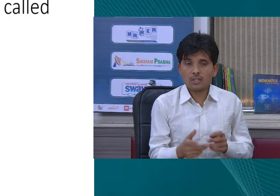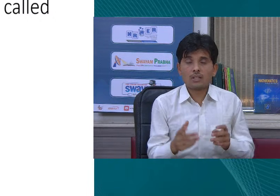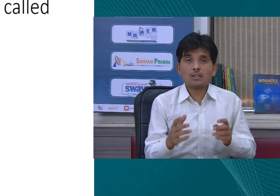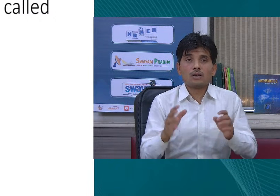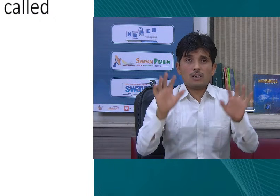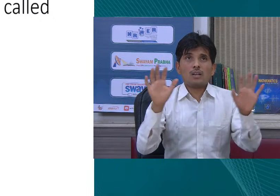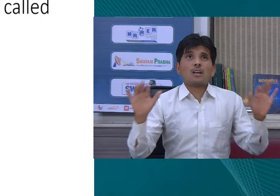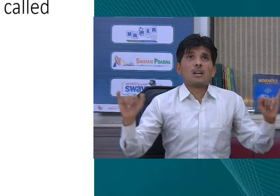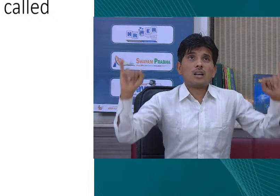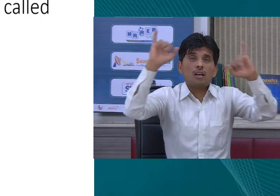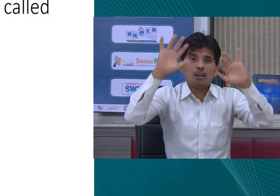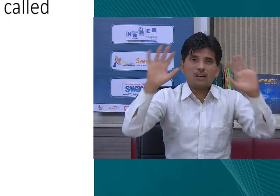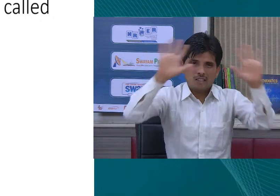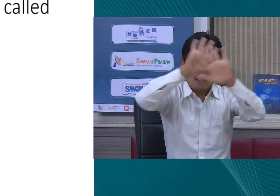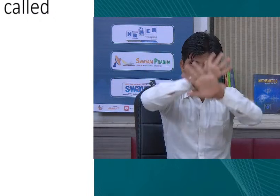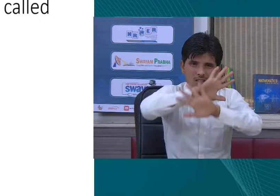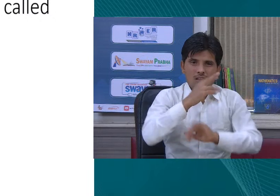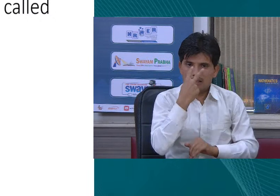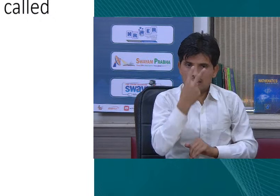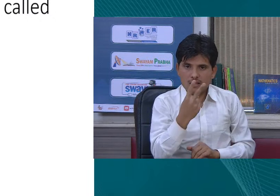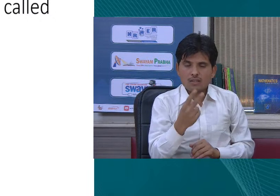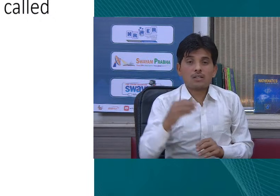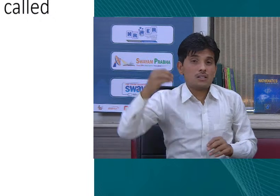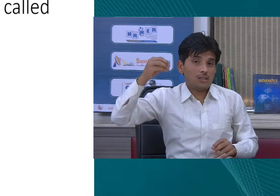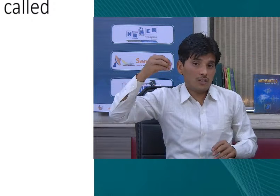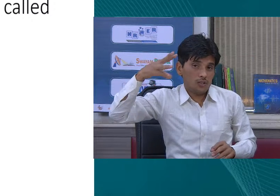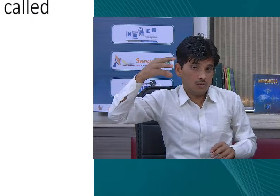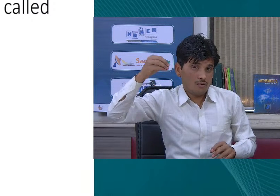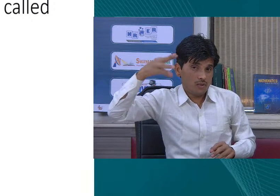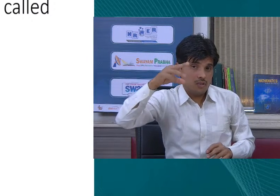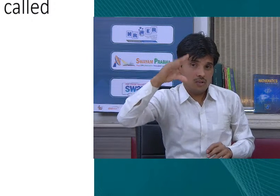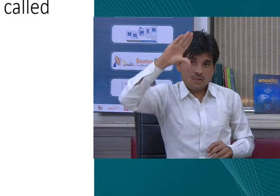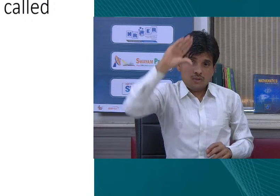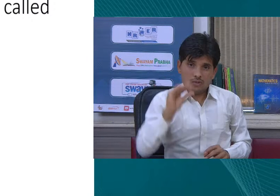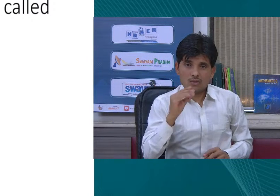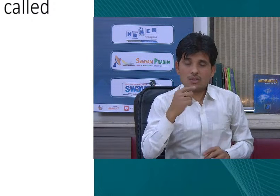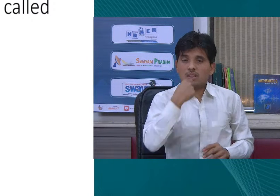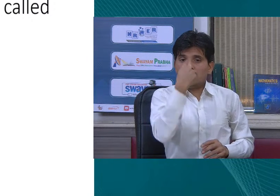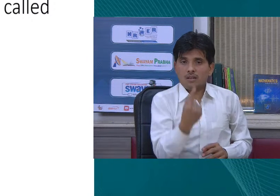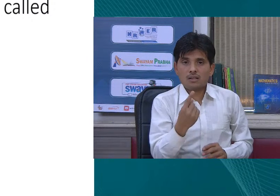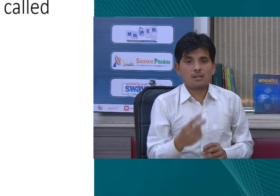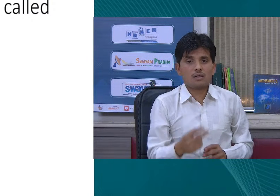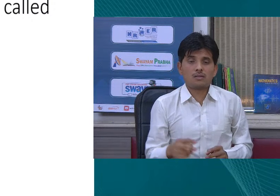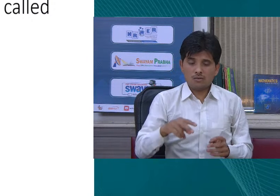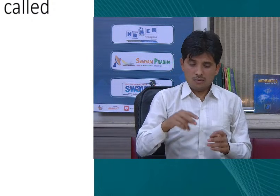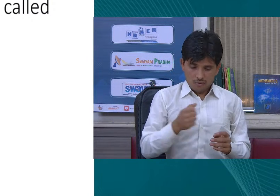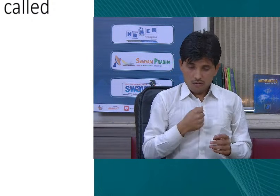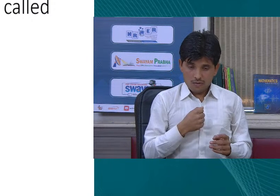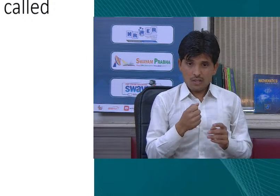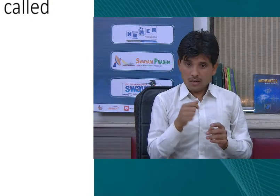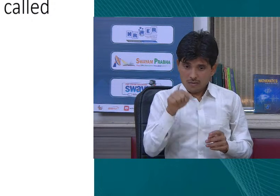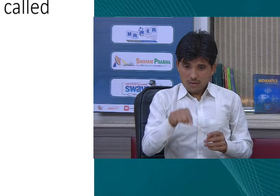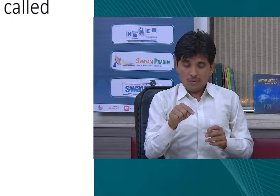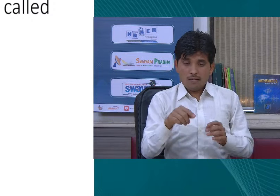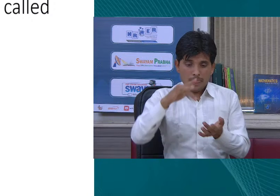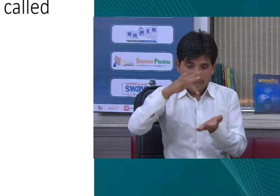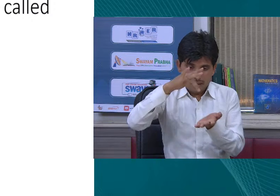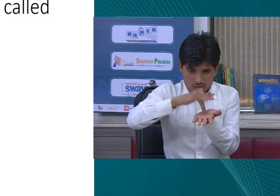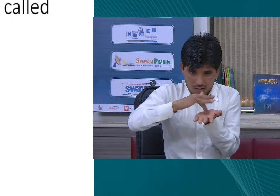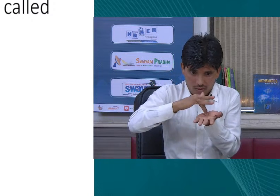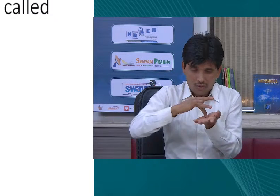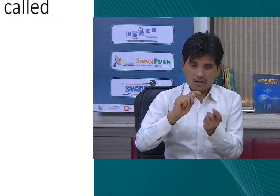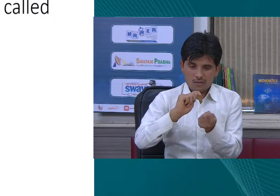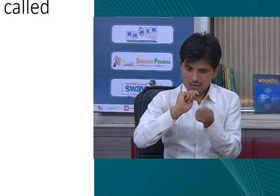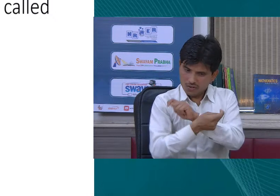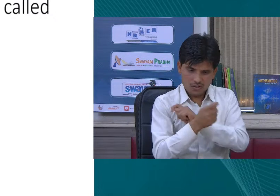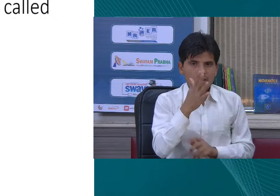उन्हीं को हम एस्टेरॉइड्स या छोटा तारा कहते हैं. मतलब वो अपनी पोजीशन को चेंज नहीं करते. What I mean to say is that if they are there,